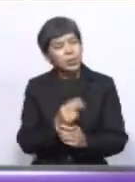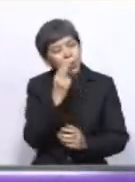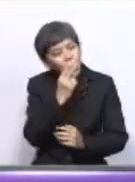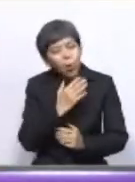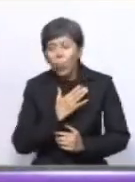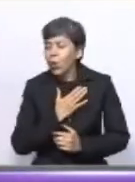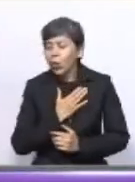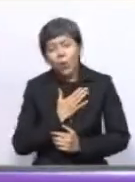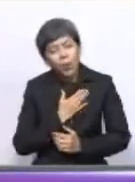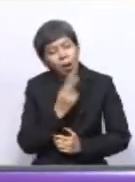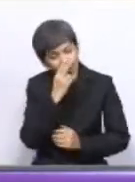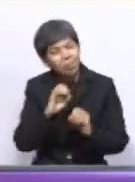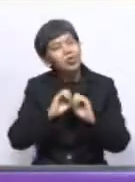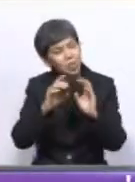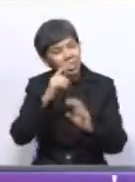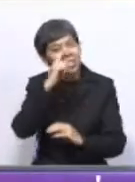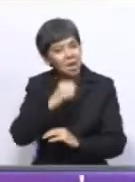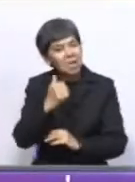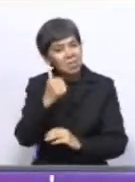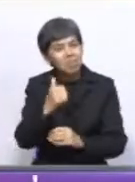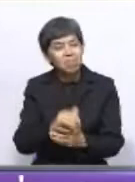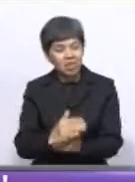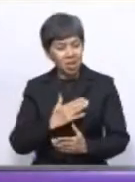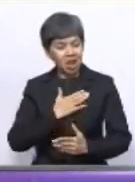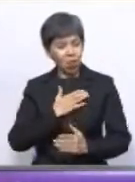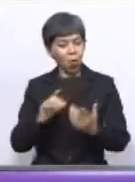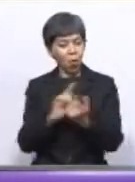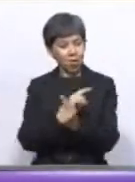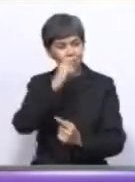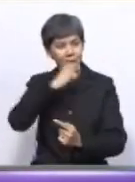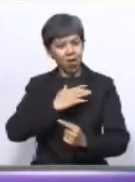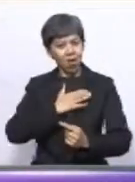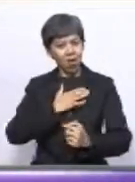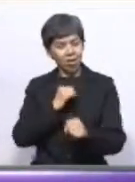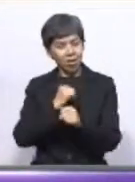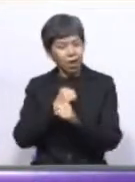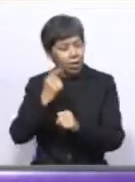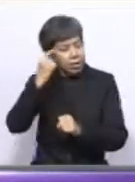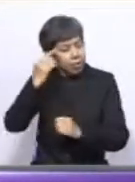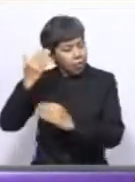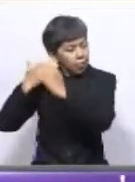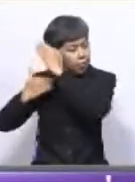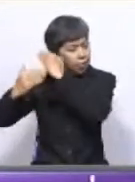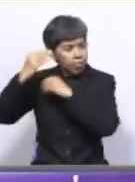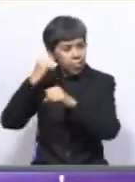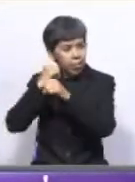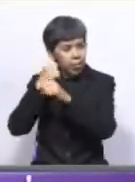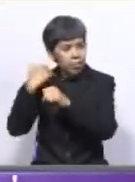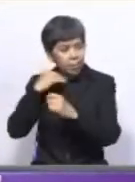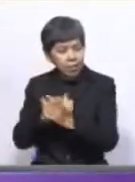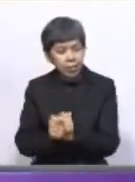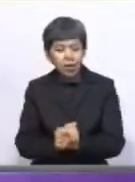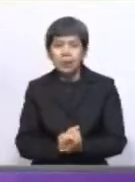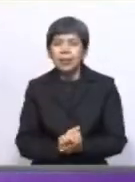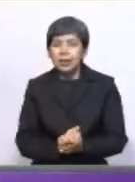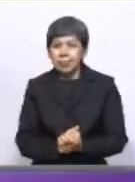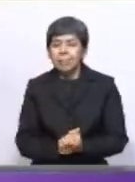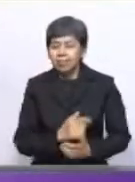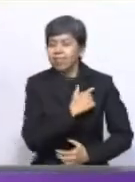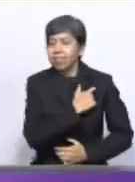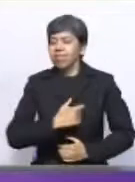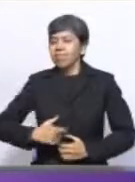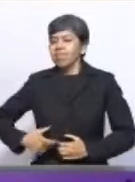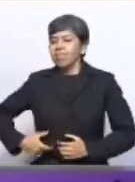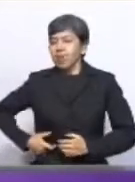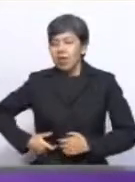ก็รู้แล้วตระหนักในประจักษ์ในข้อนี้ดีอีกทั้งเรานำวัฒนธรรมไทยเนี่ยมาย้อนระลึกถึงอดีตนะคะที่พระมหากรุณาธิคุณของพระมห